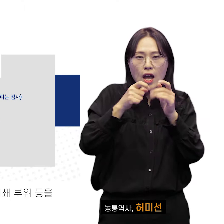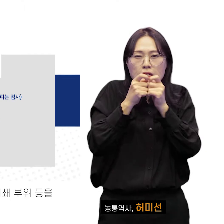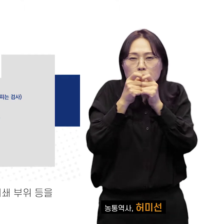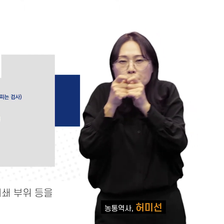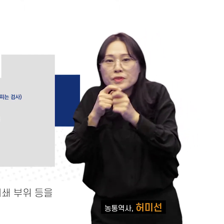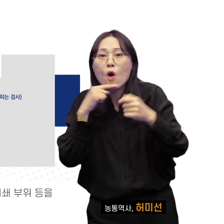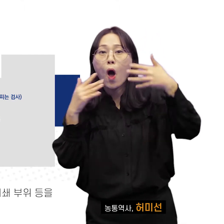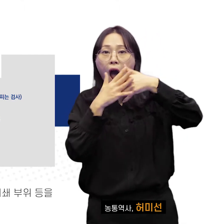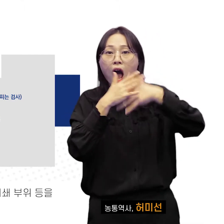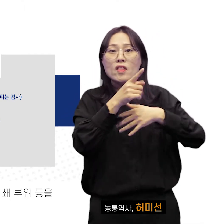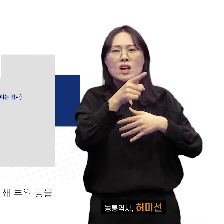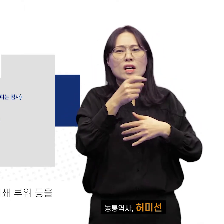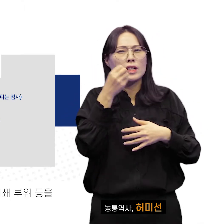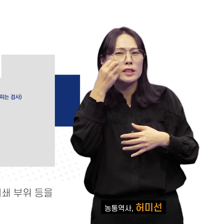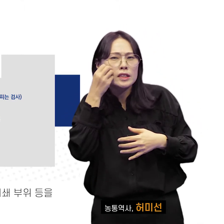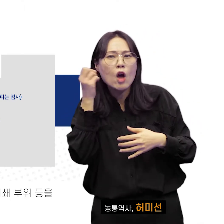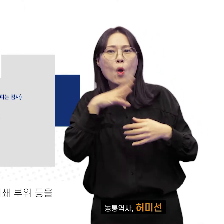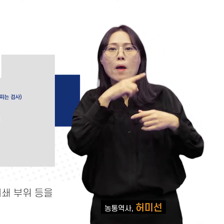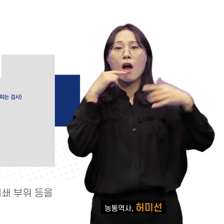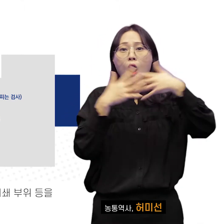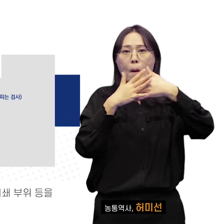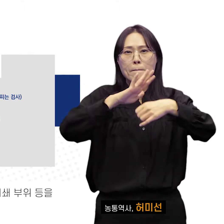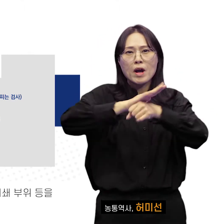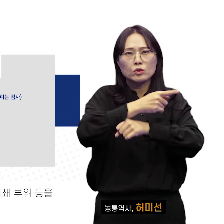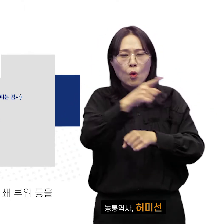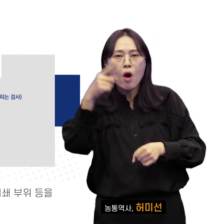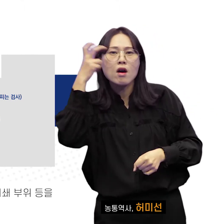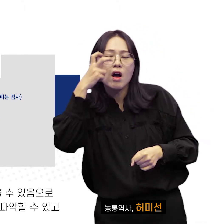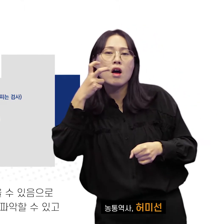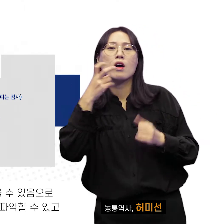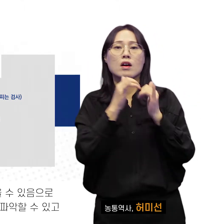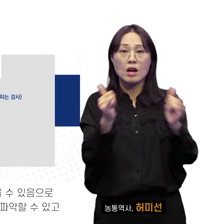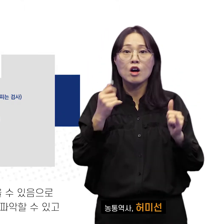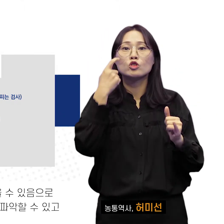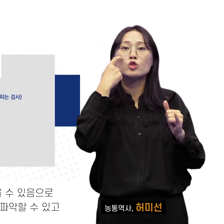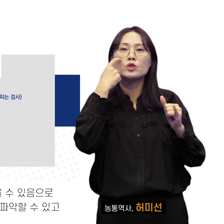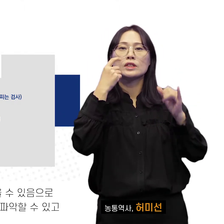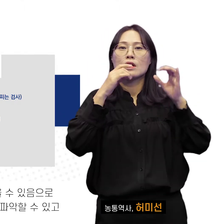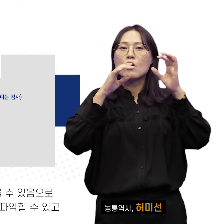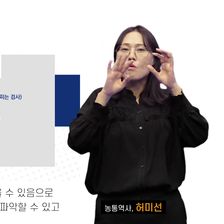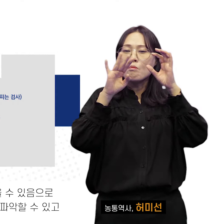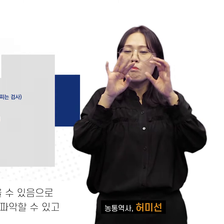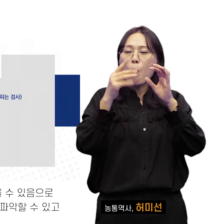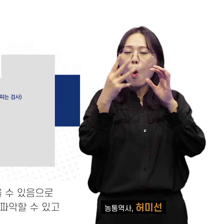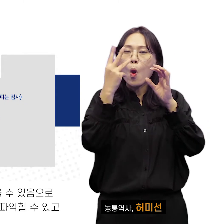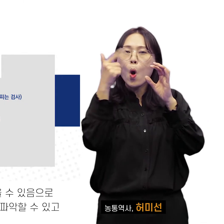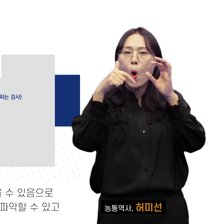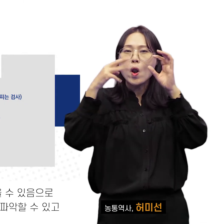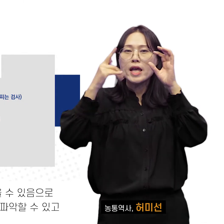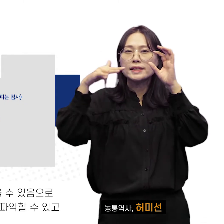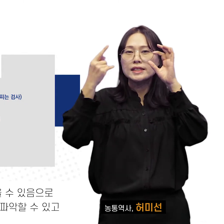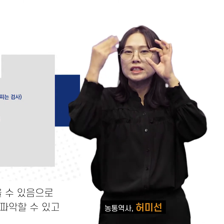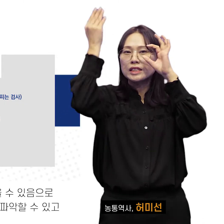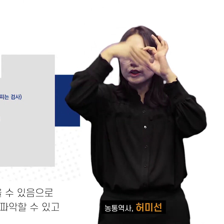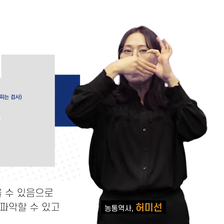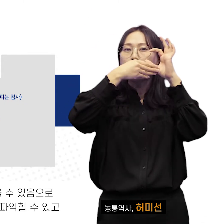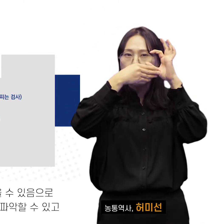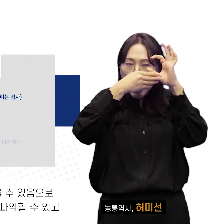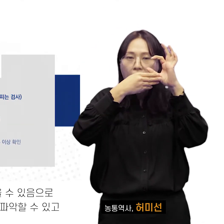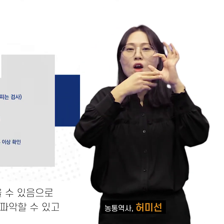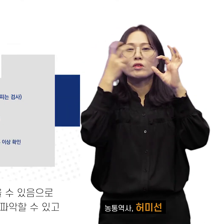이상, 혈관 폐쇄 부위 등을 관찰하는 데 적합하고 도상검 안경 검사는 넓은 시야를 얻을 수